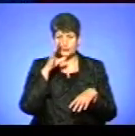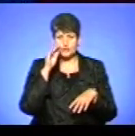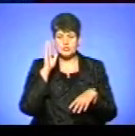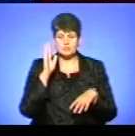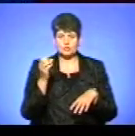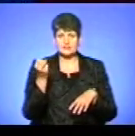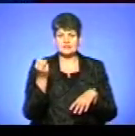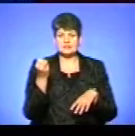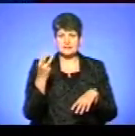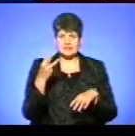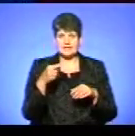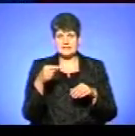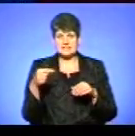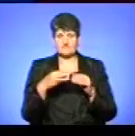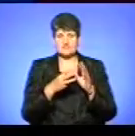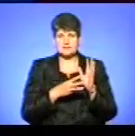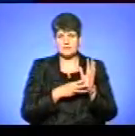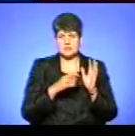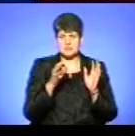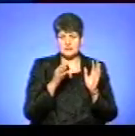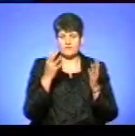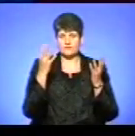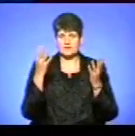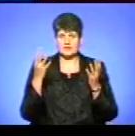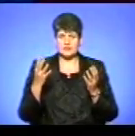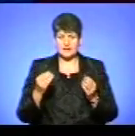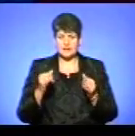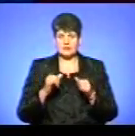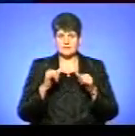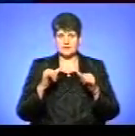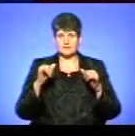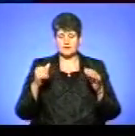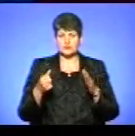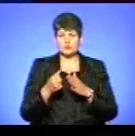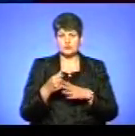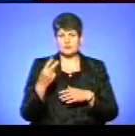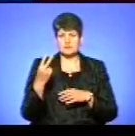становитиме 13-18 градусів, в день підвищуватиметься до